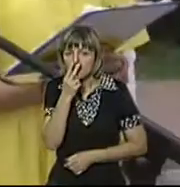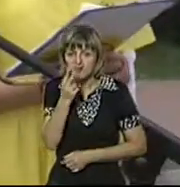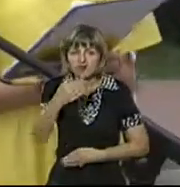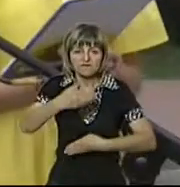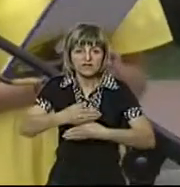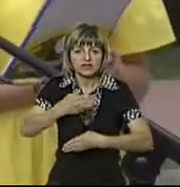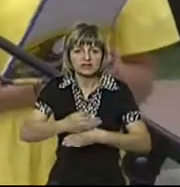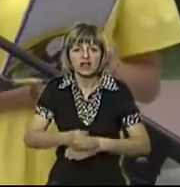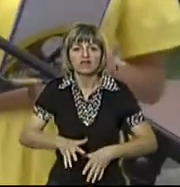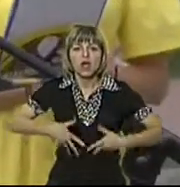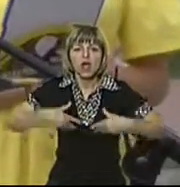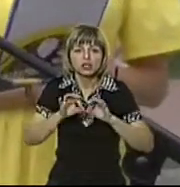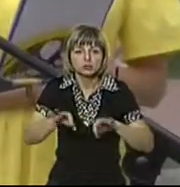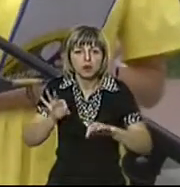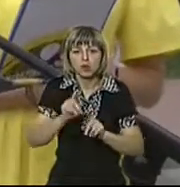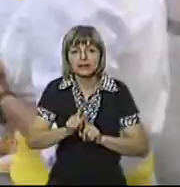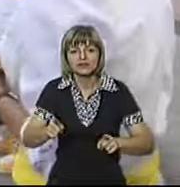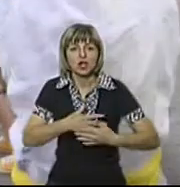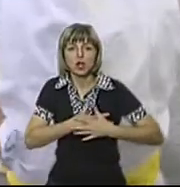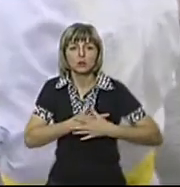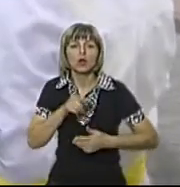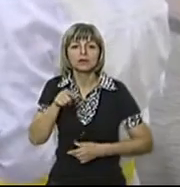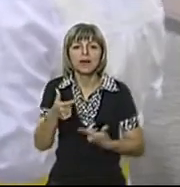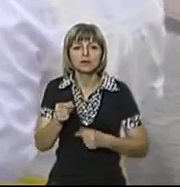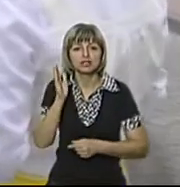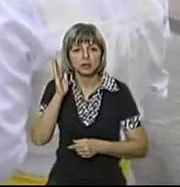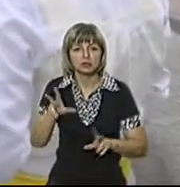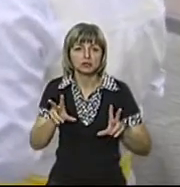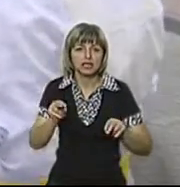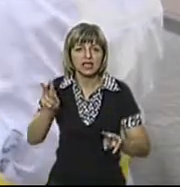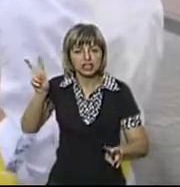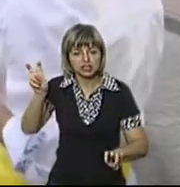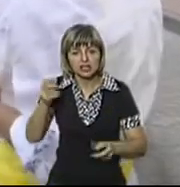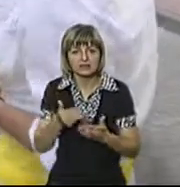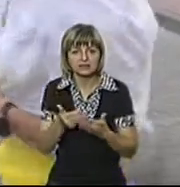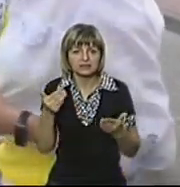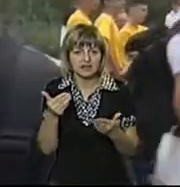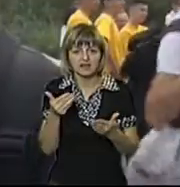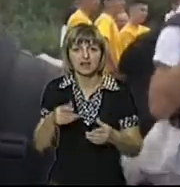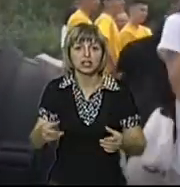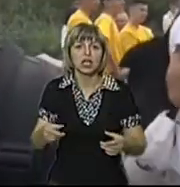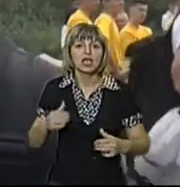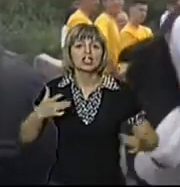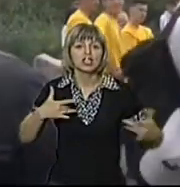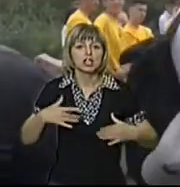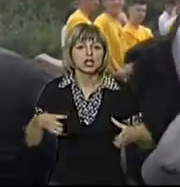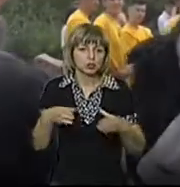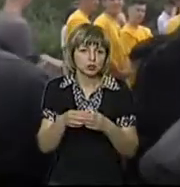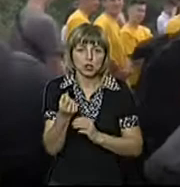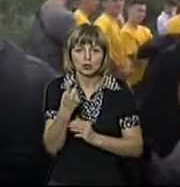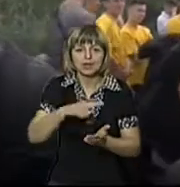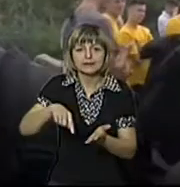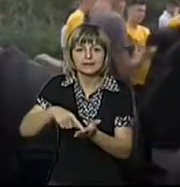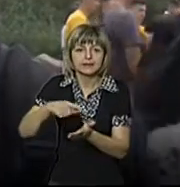переглянули виставу-сповідь про незвичайну любов там, де буде щастя від театру студії 11 міста Києва. Завтра буде вистава у нас